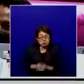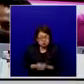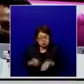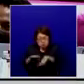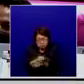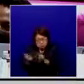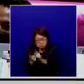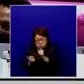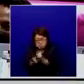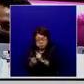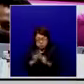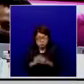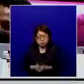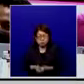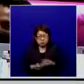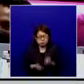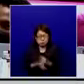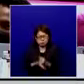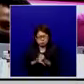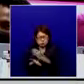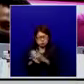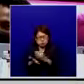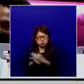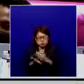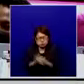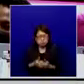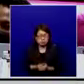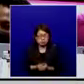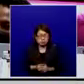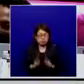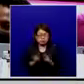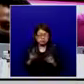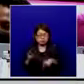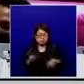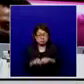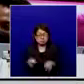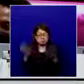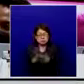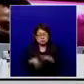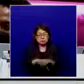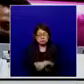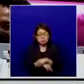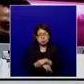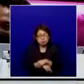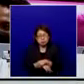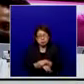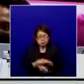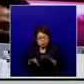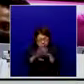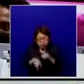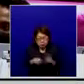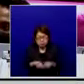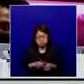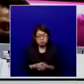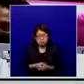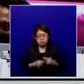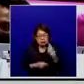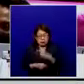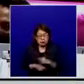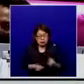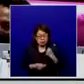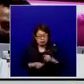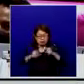ช่วยชำระตาสารนี่คณะกรรมการเหล่านี้เป็นแค่ตรายางเป็นตัวหลอกแต่คนมีอำนาจคือคนนี้นี่ไงใส่หน้